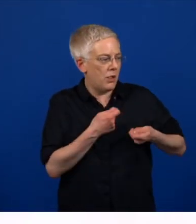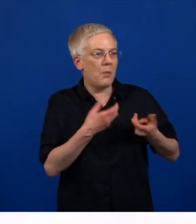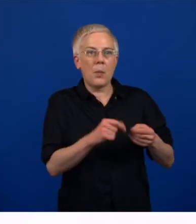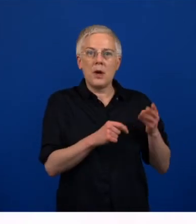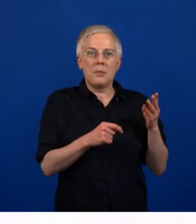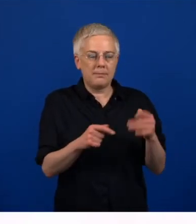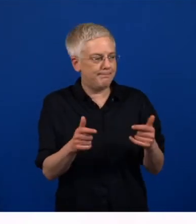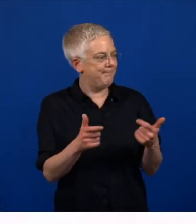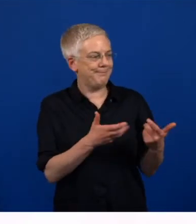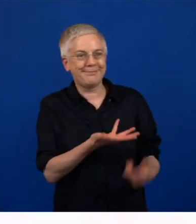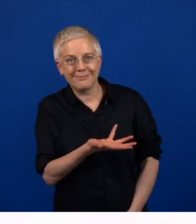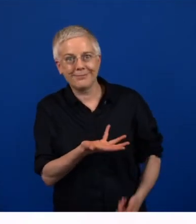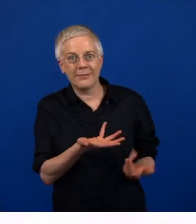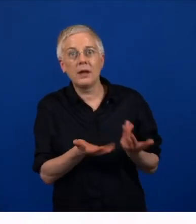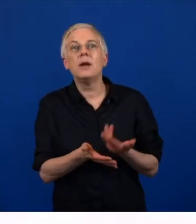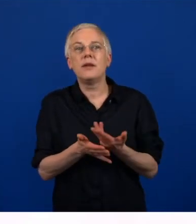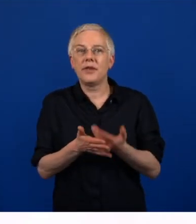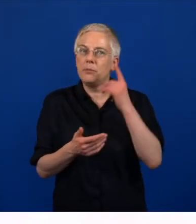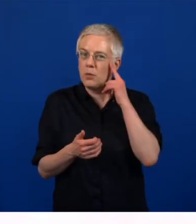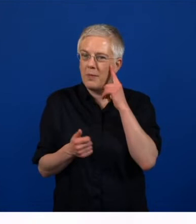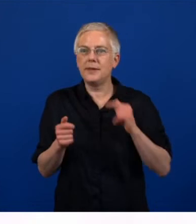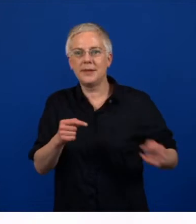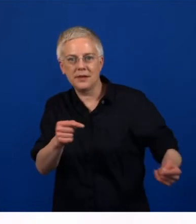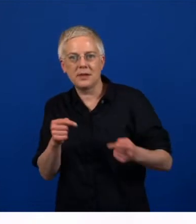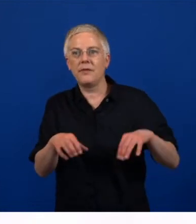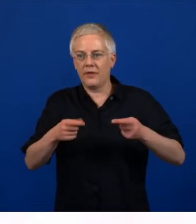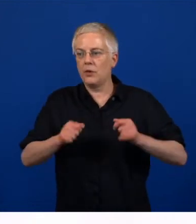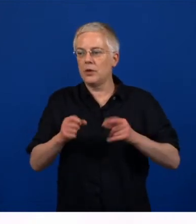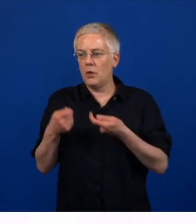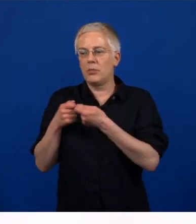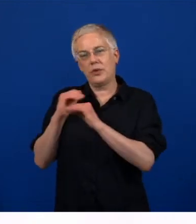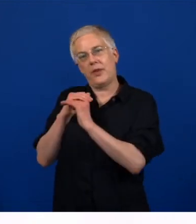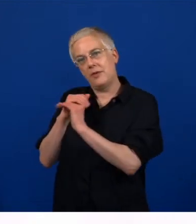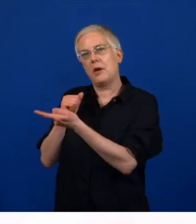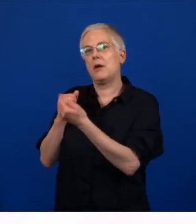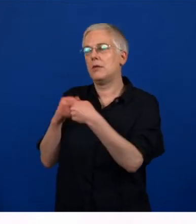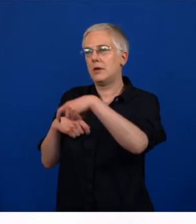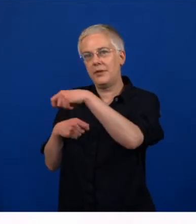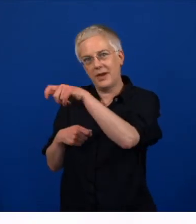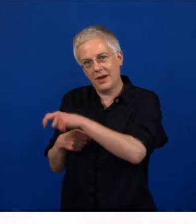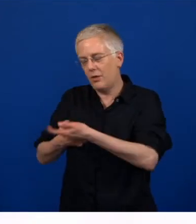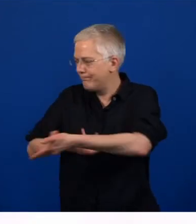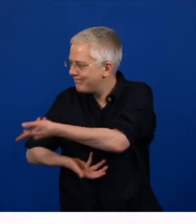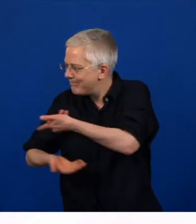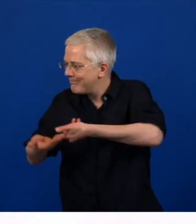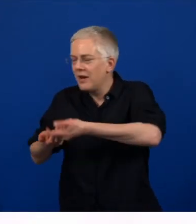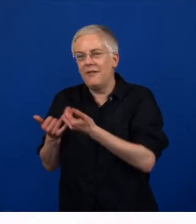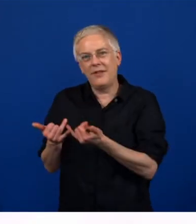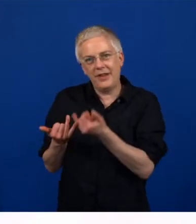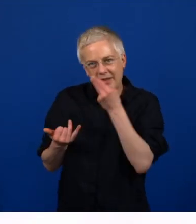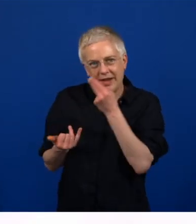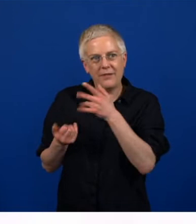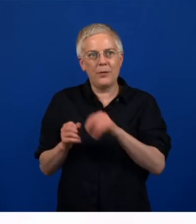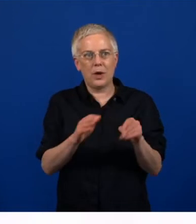bundesweit inzwischen eine Beratung darüber im Gang mit dem Bund und zwischen den Ländern, wie man die Vorgabe an die